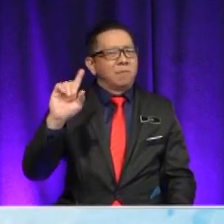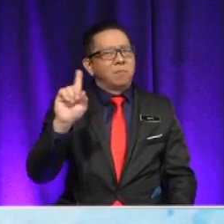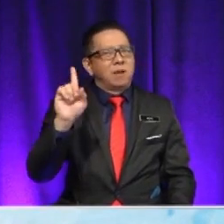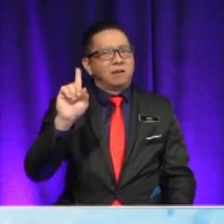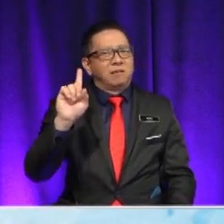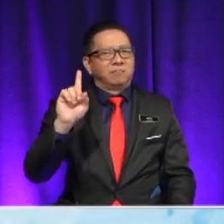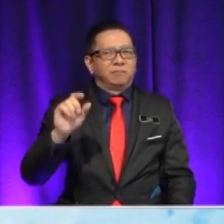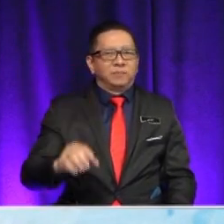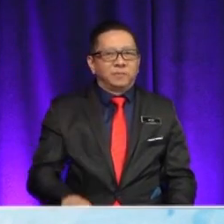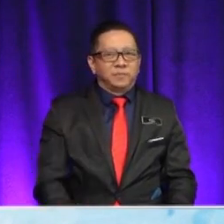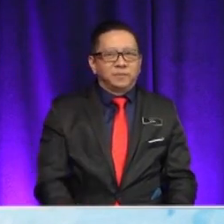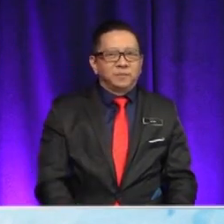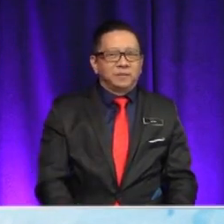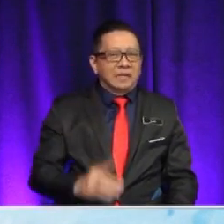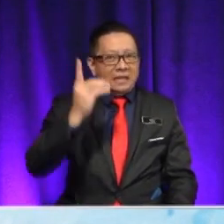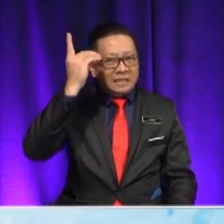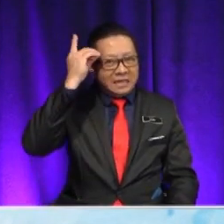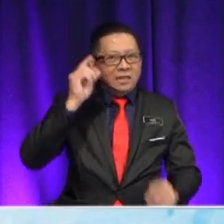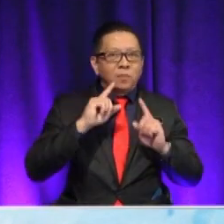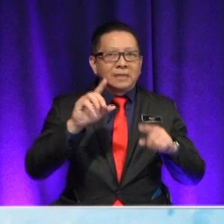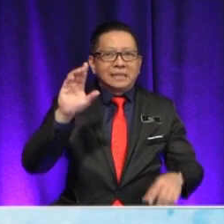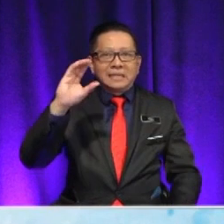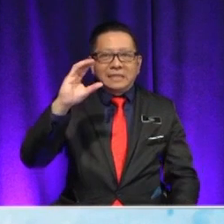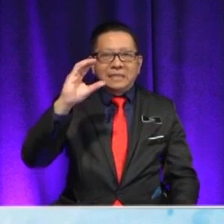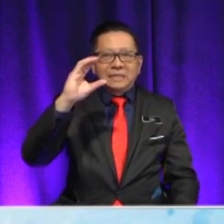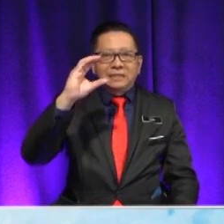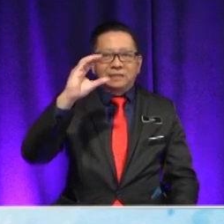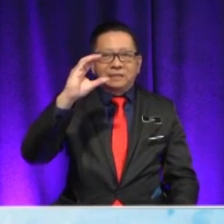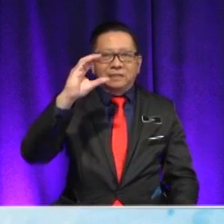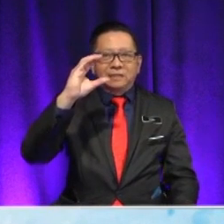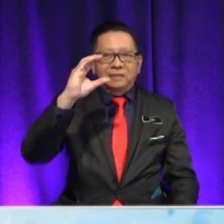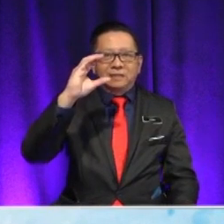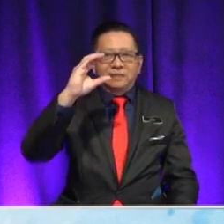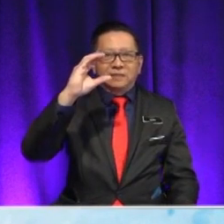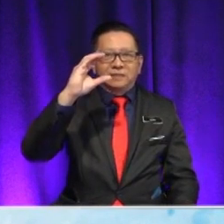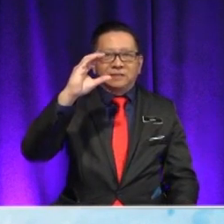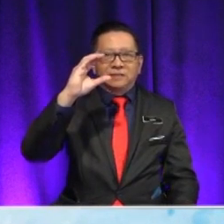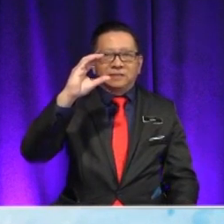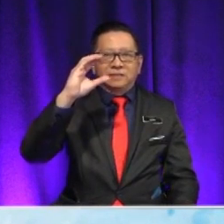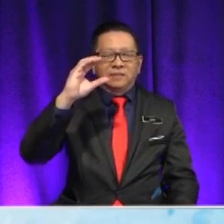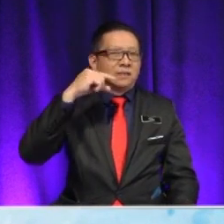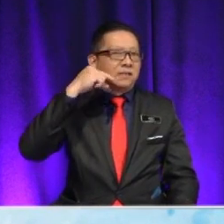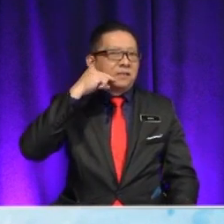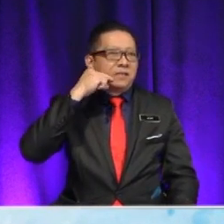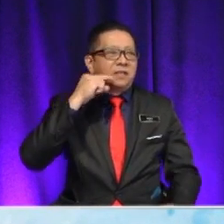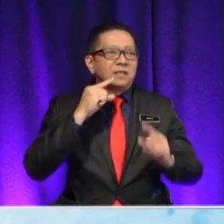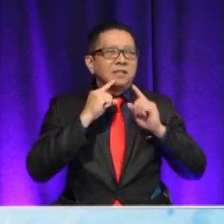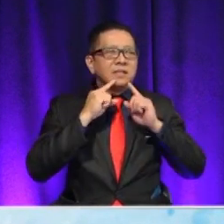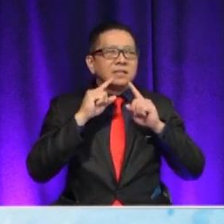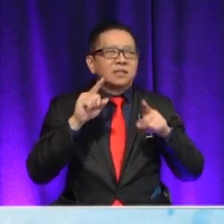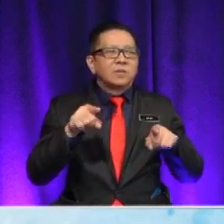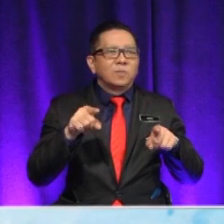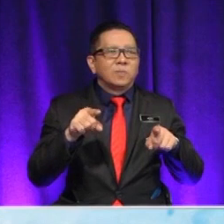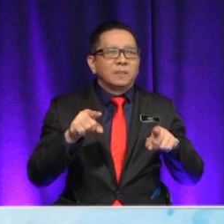angkat ni? Okey, C. Danish jawab C. Kasih okay. Jawab apa kasih? Kasih jawab sikit, apa? Kasih. Mungkin terbalik tu ku